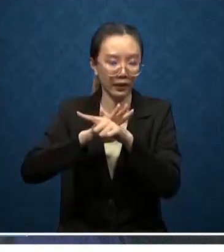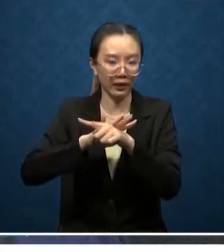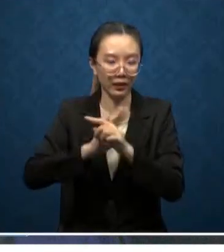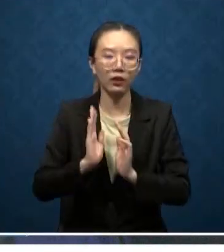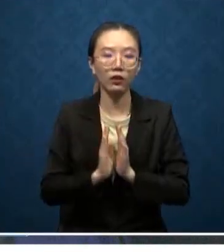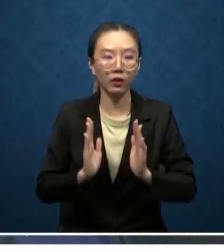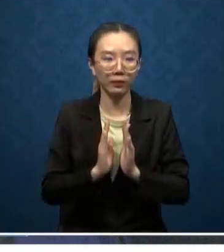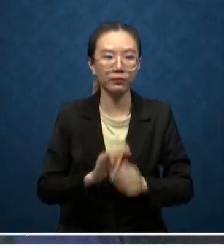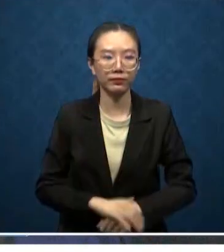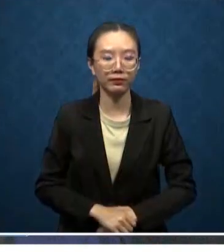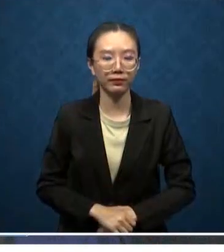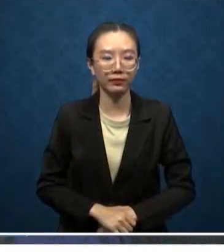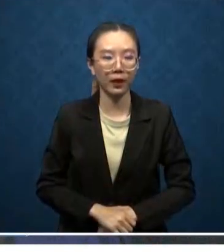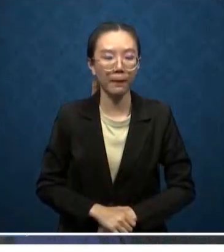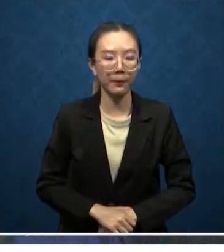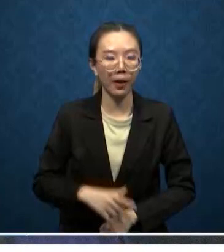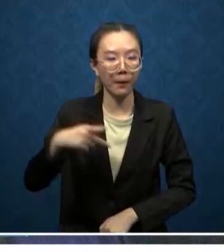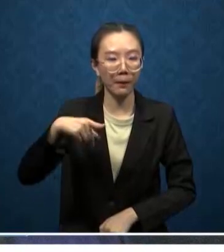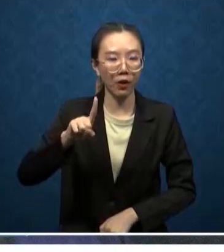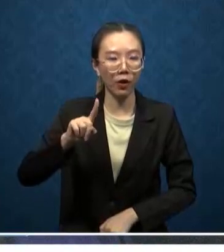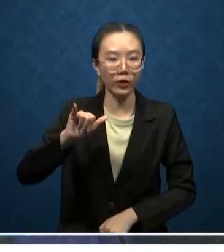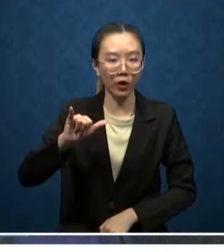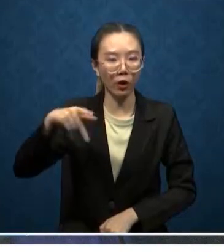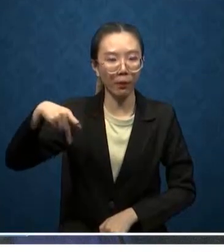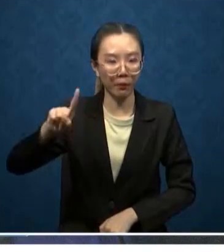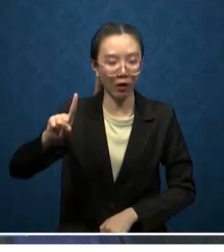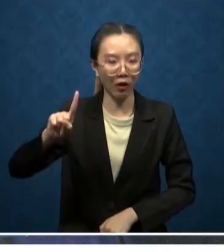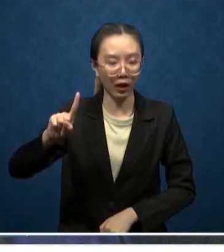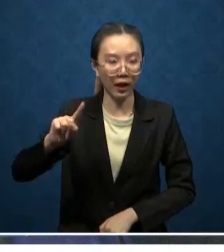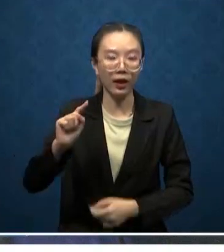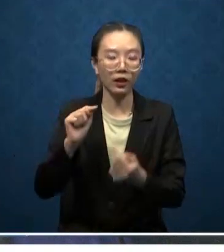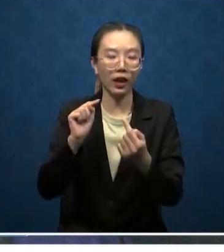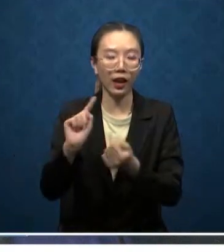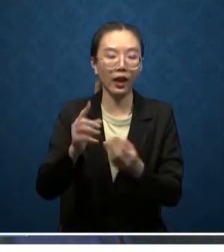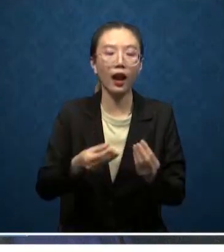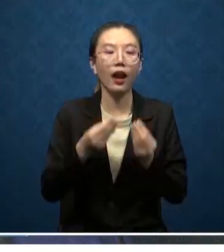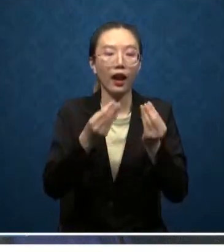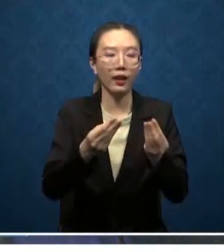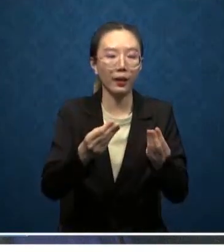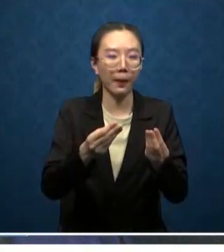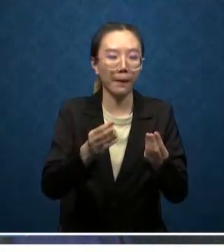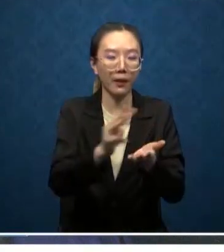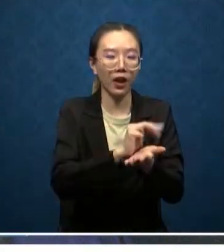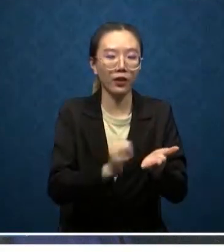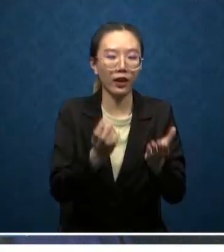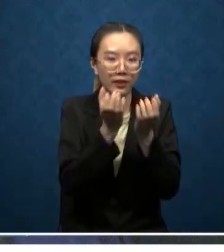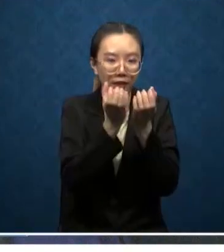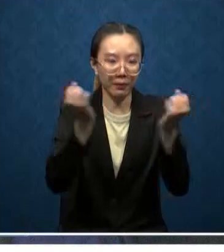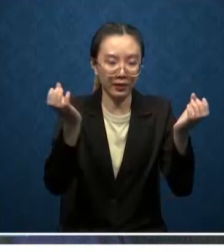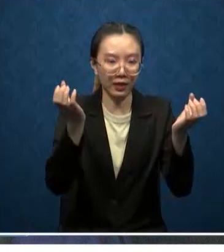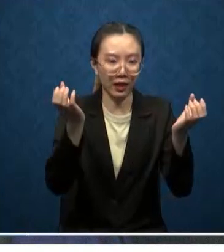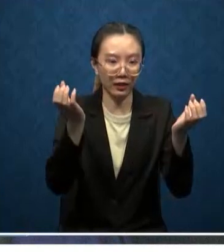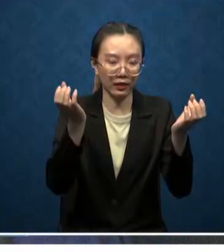ปยปนะคะก็ก็ได้มีการให้มหาวิทยาลัยธรรมศาสตร์จ้างธรรมนะคะได้จ้าง